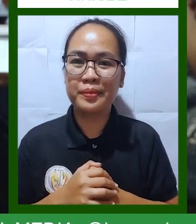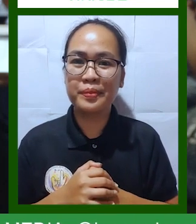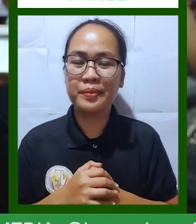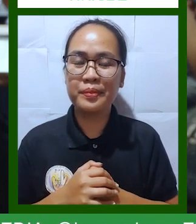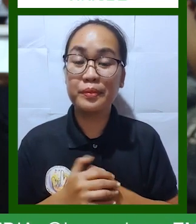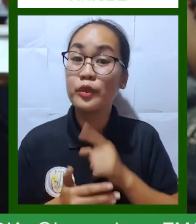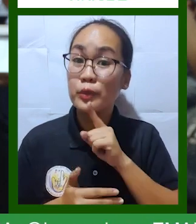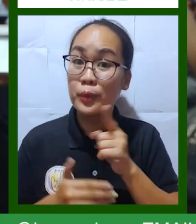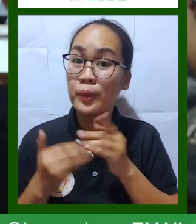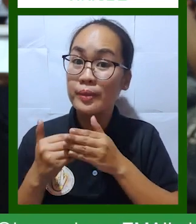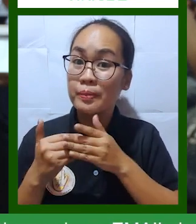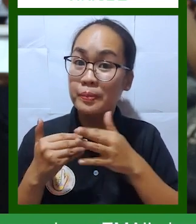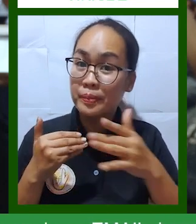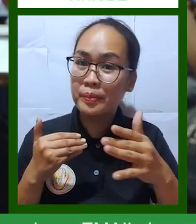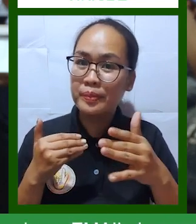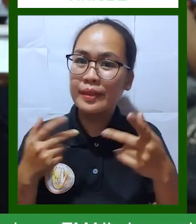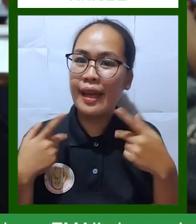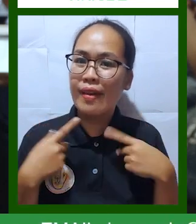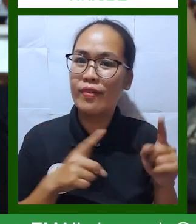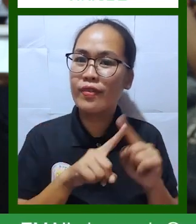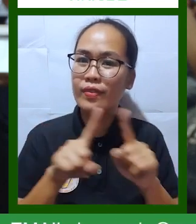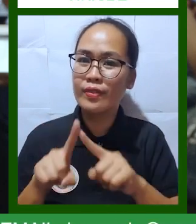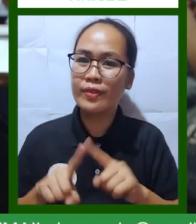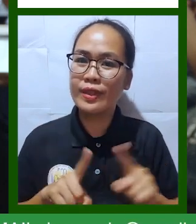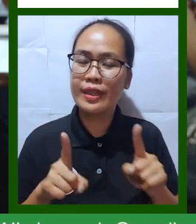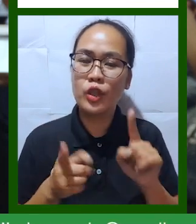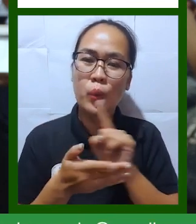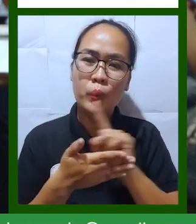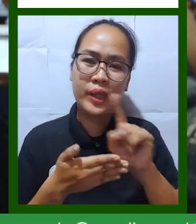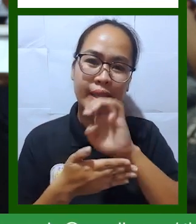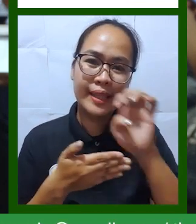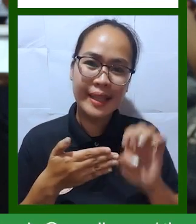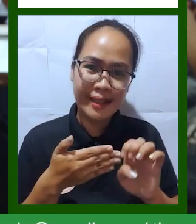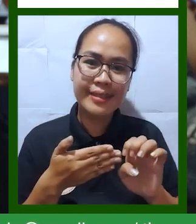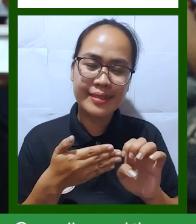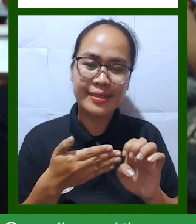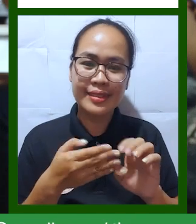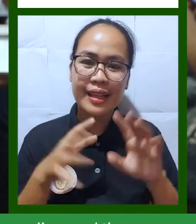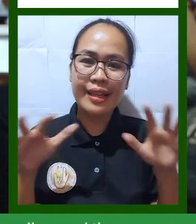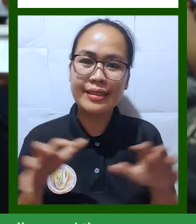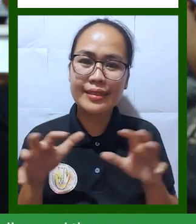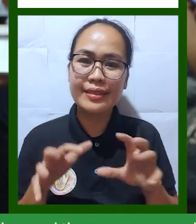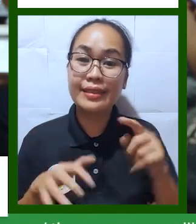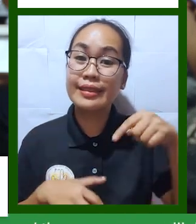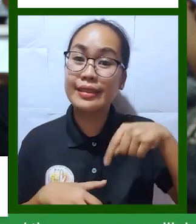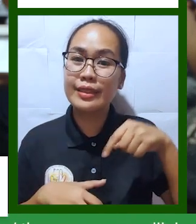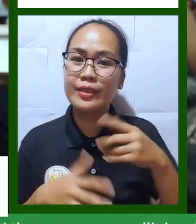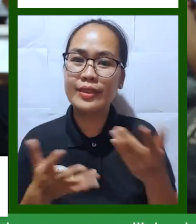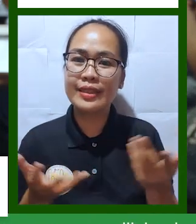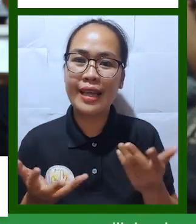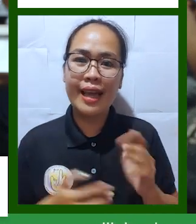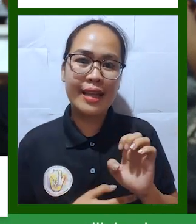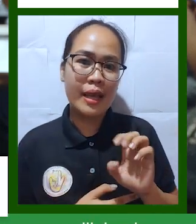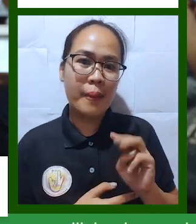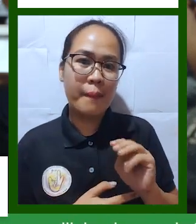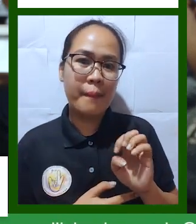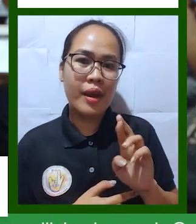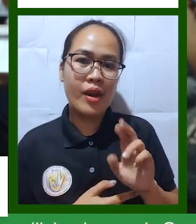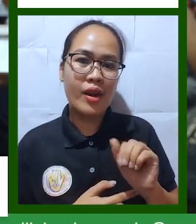At syempre, no, tuloy-tuloy din po ang iba't ibang mga weekend activities po natin dito po sa